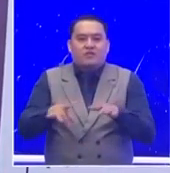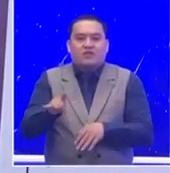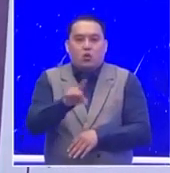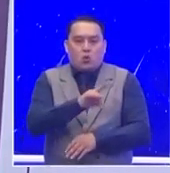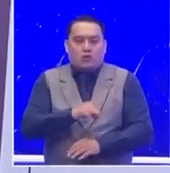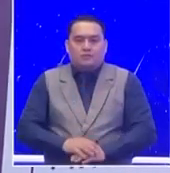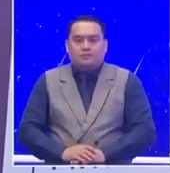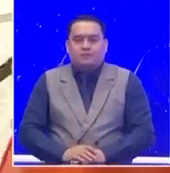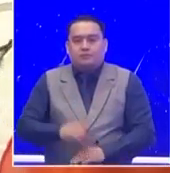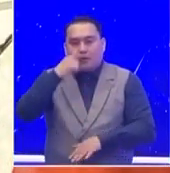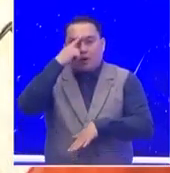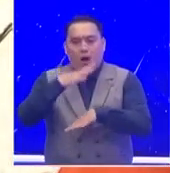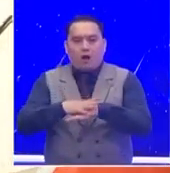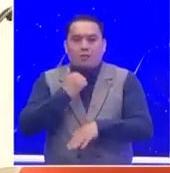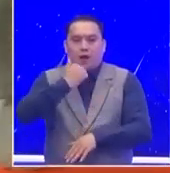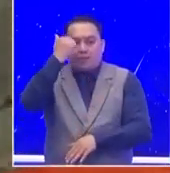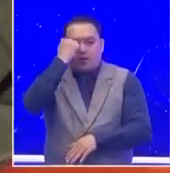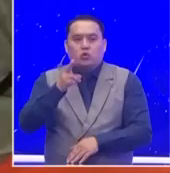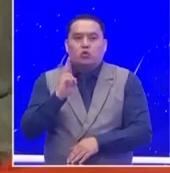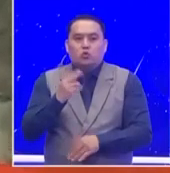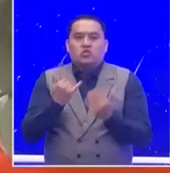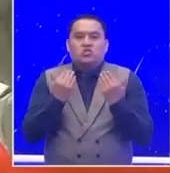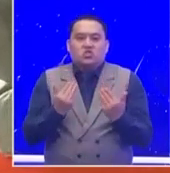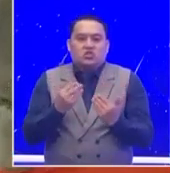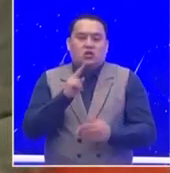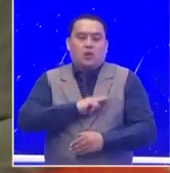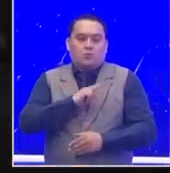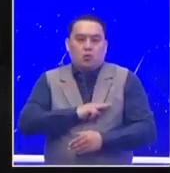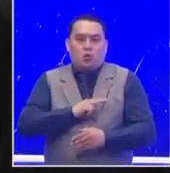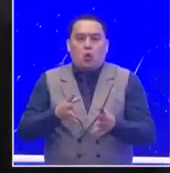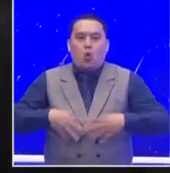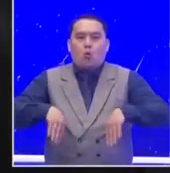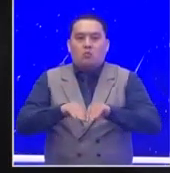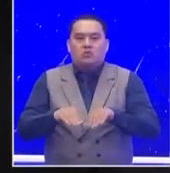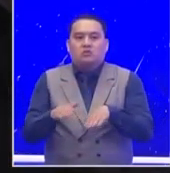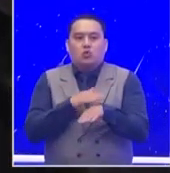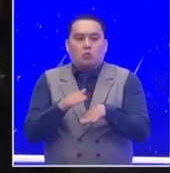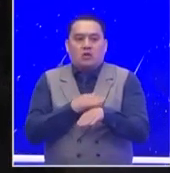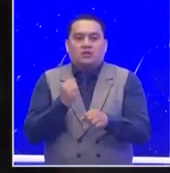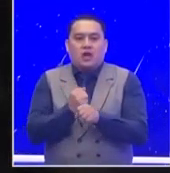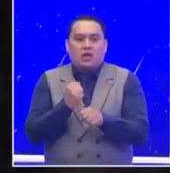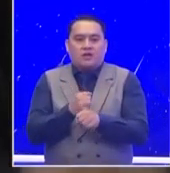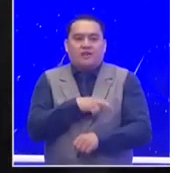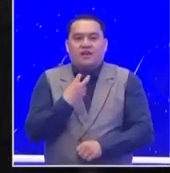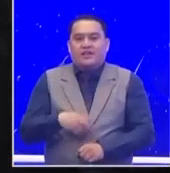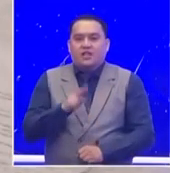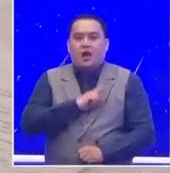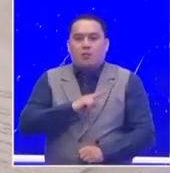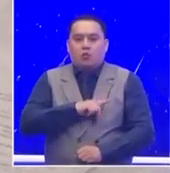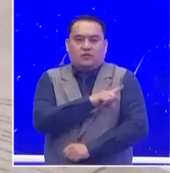регионе. Амандык Баталов поблагодарил всех тех, кто сейчас стоит на передовой ради общего блага. Больше всего в зоне риска